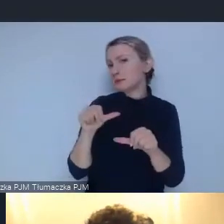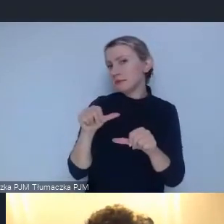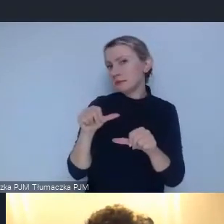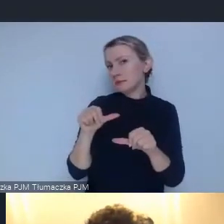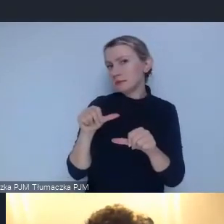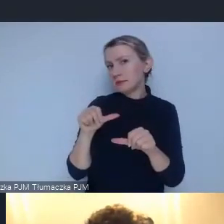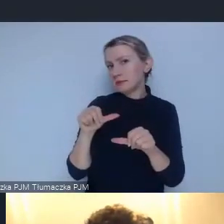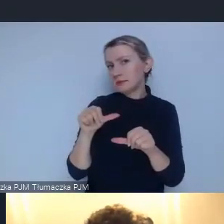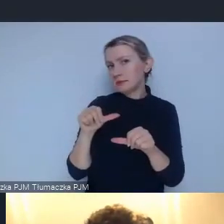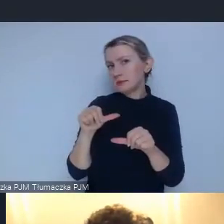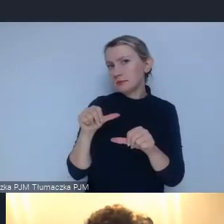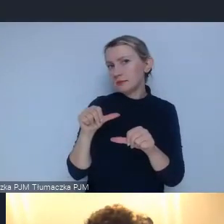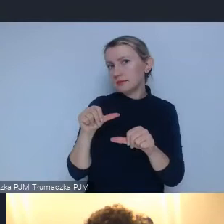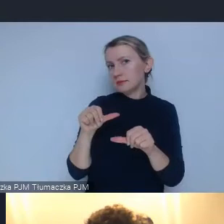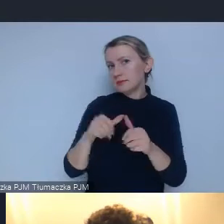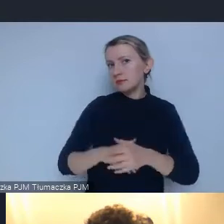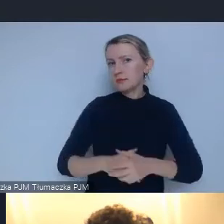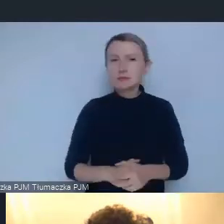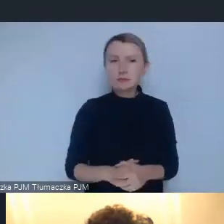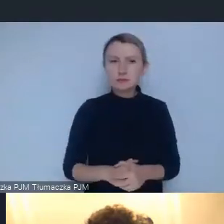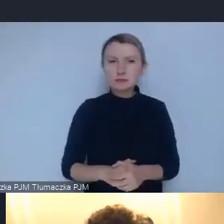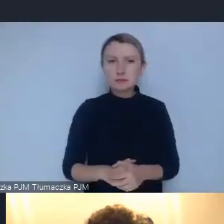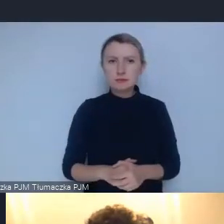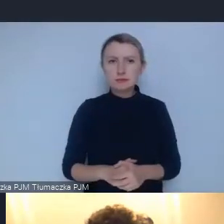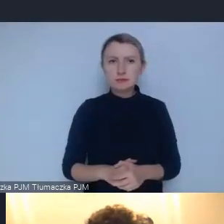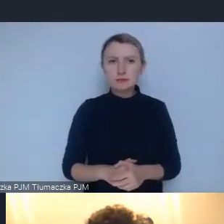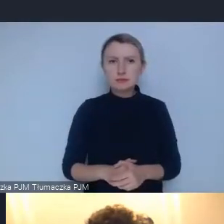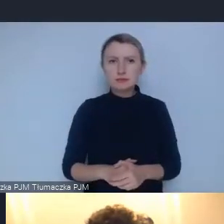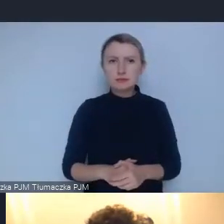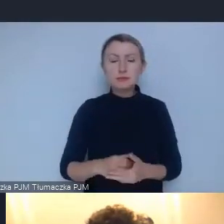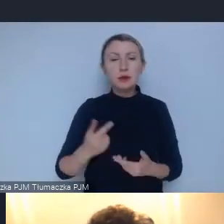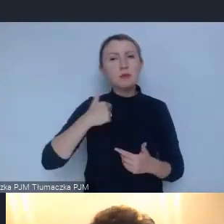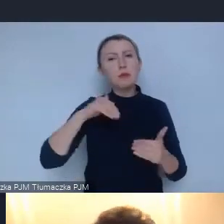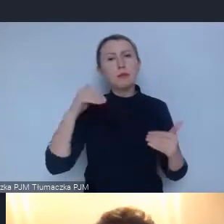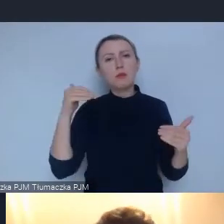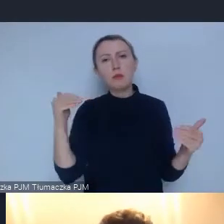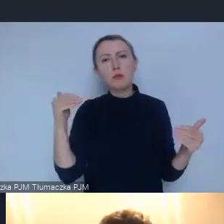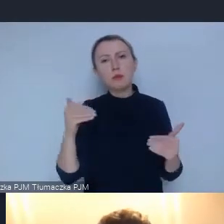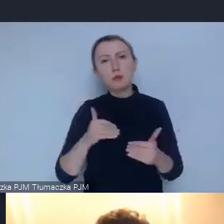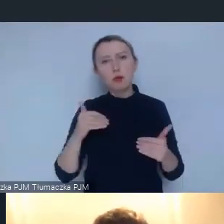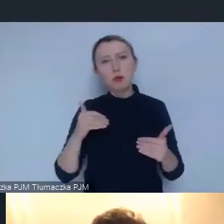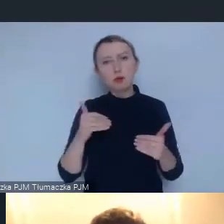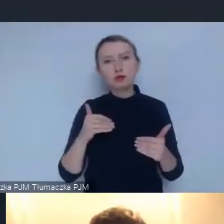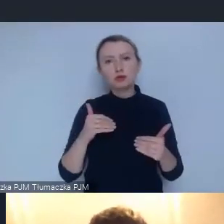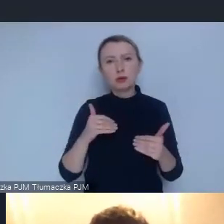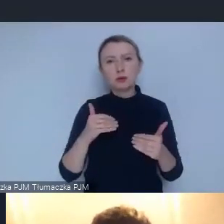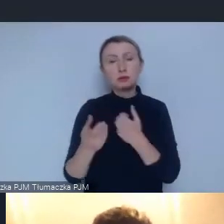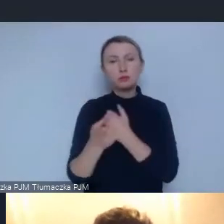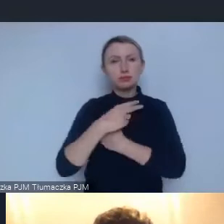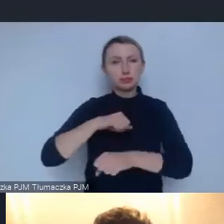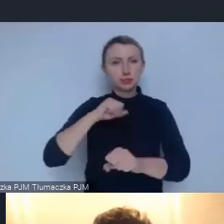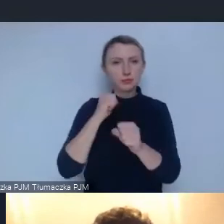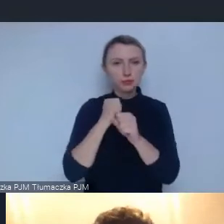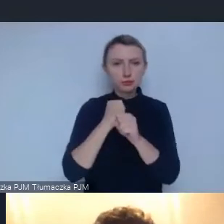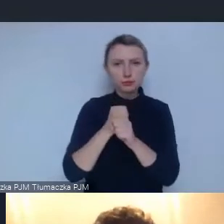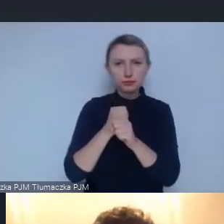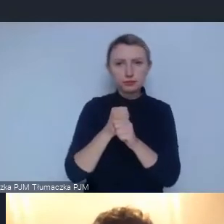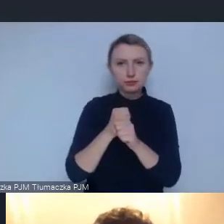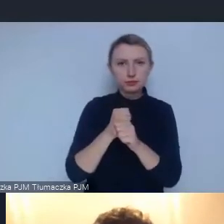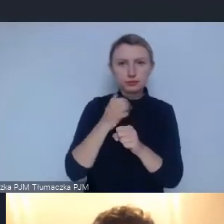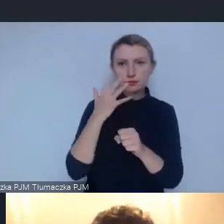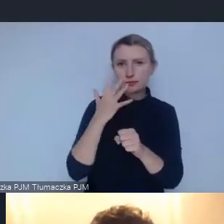możemy się pochwalić przyrostem takich firm, które zatrudniają 50, 100, 200, 300 osób i to